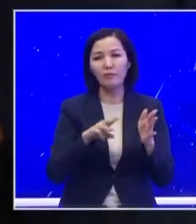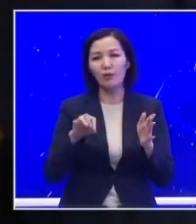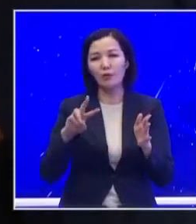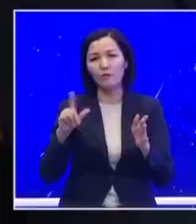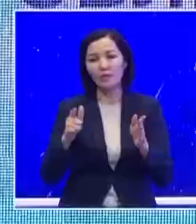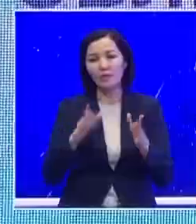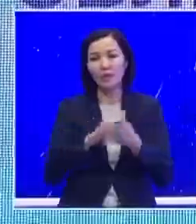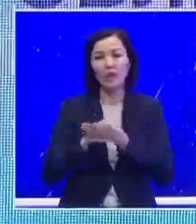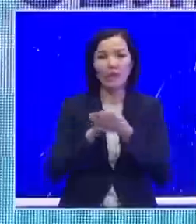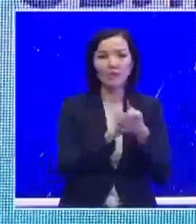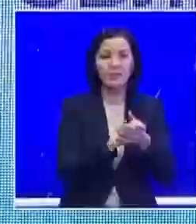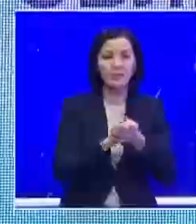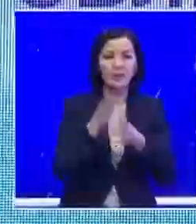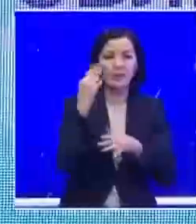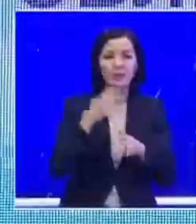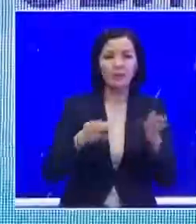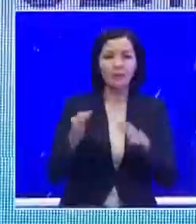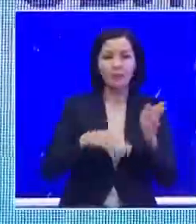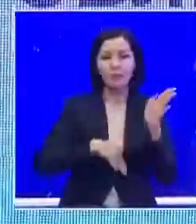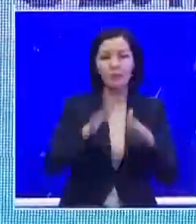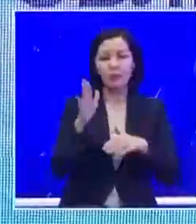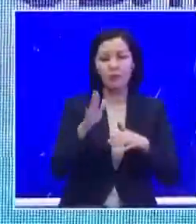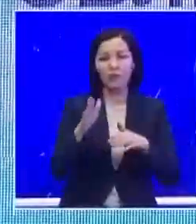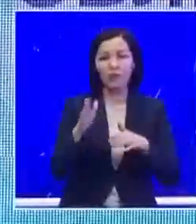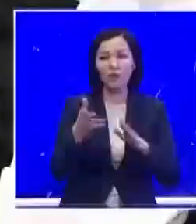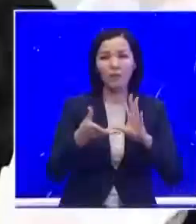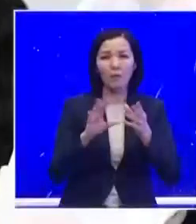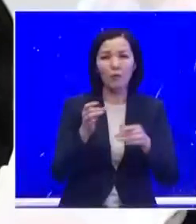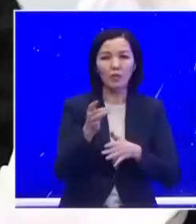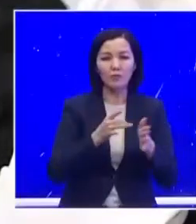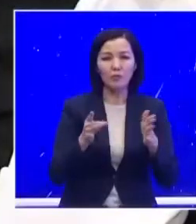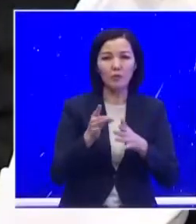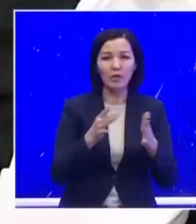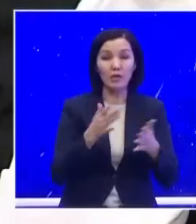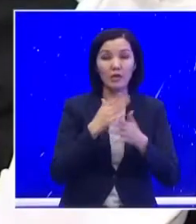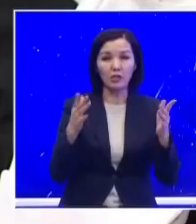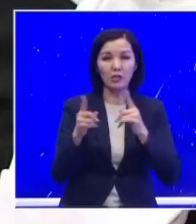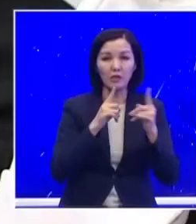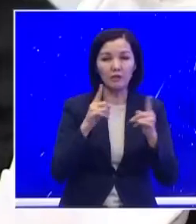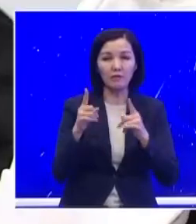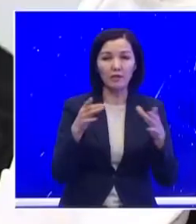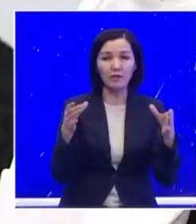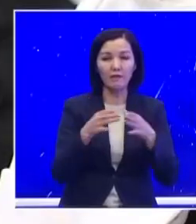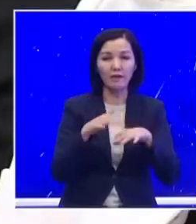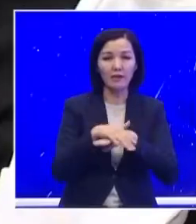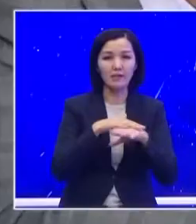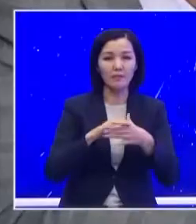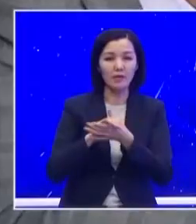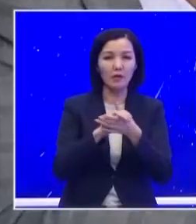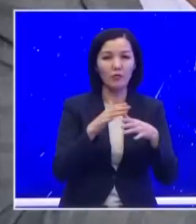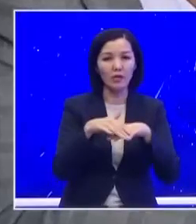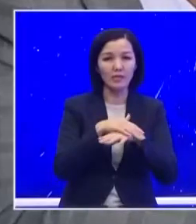Неудивительно, что Ассамблея Алматинской области была признана одной из лучших в республике. Это было отмечено на расширенном заседании Совета Ассамблеи народа Казахстана.